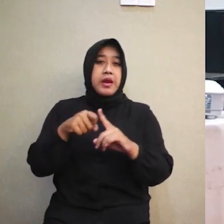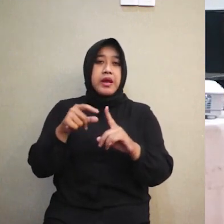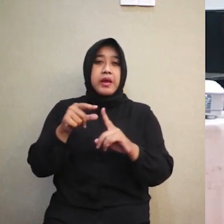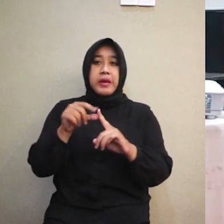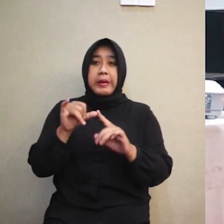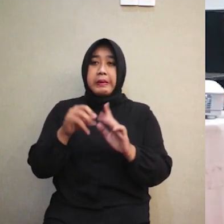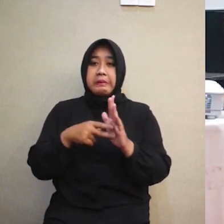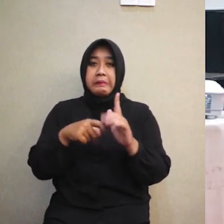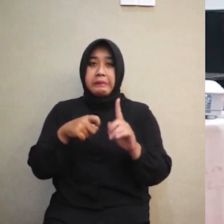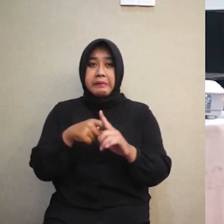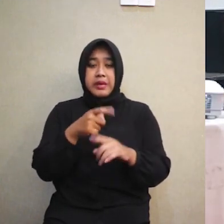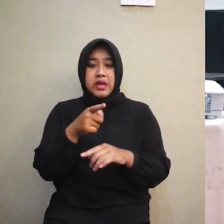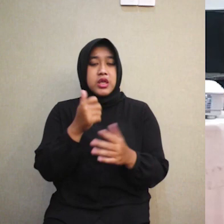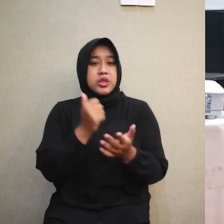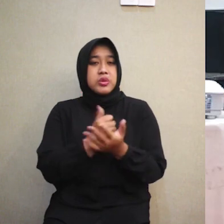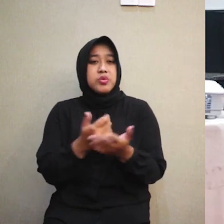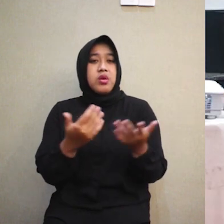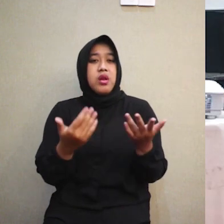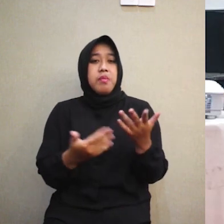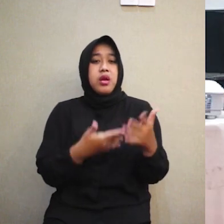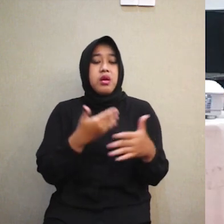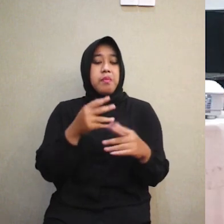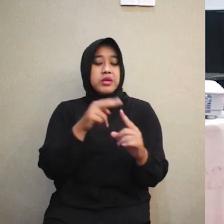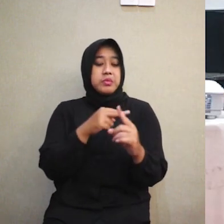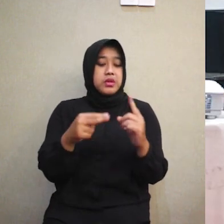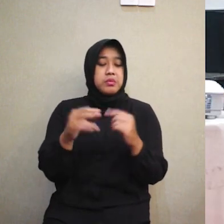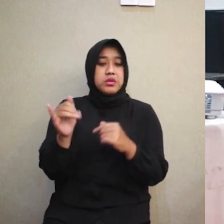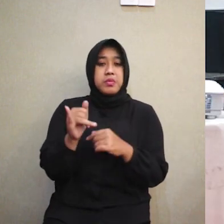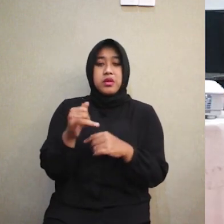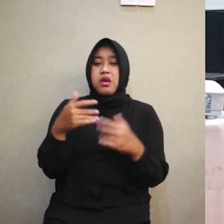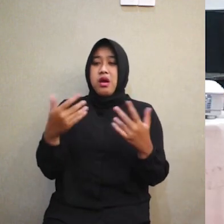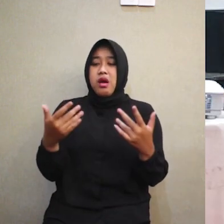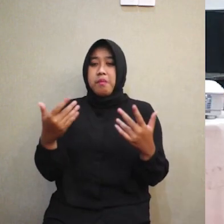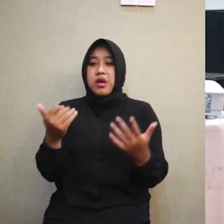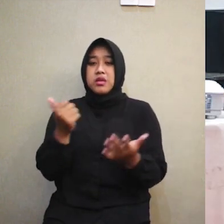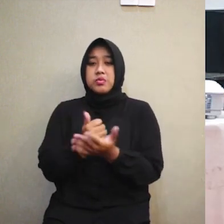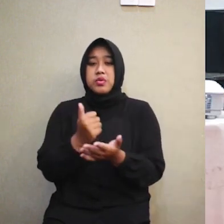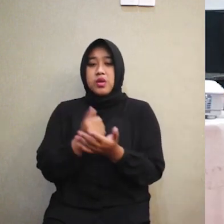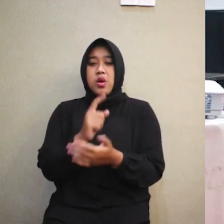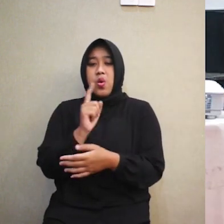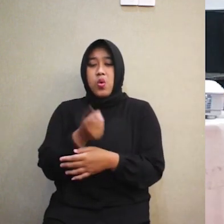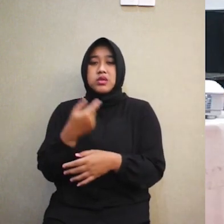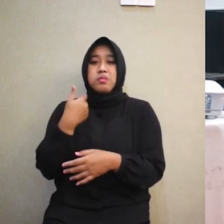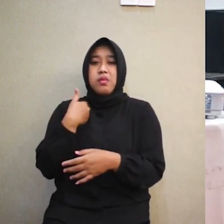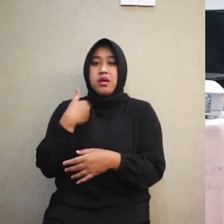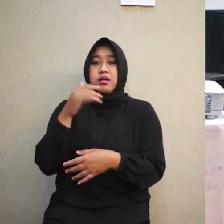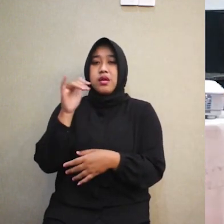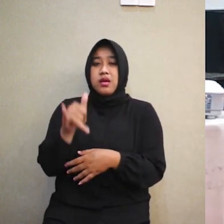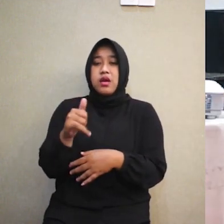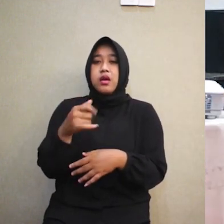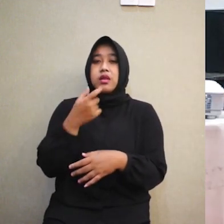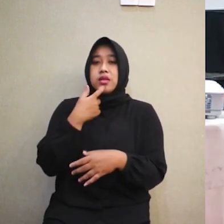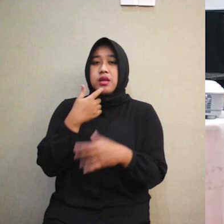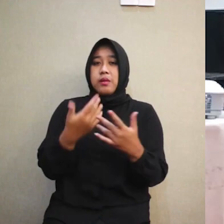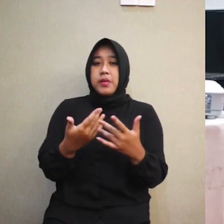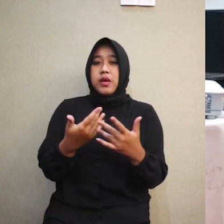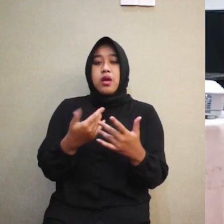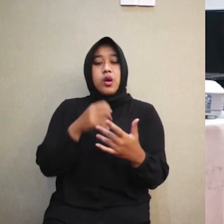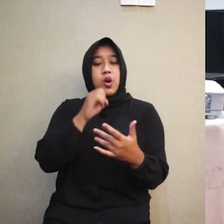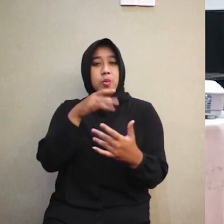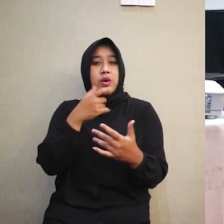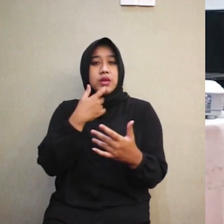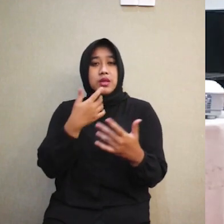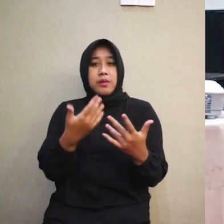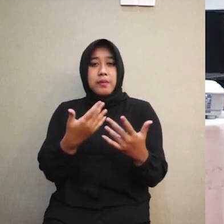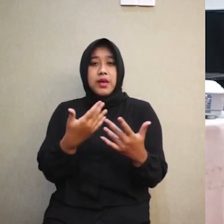Apa sih yang sebenarnya kemudian perspektif kayak apa yang sebenarnya Harusnya ada Nih gitu dalam ngomongin